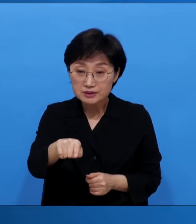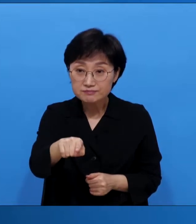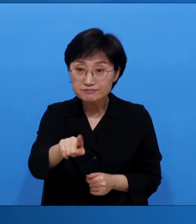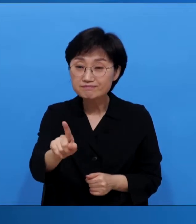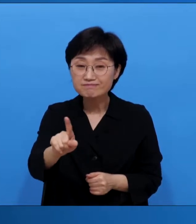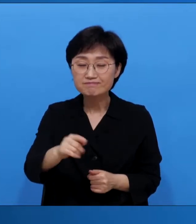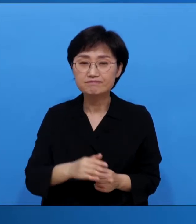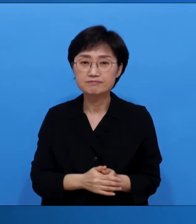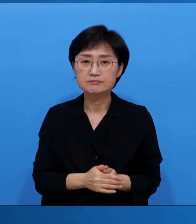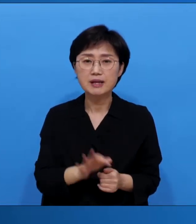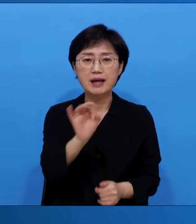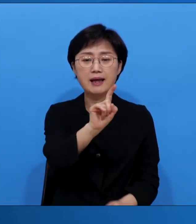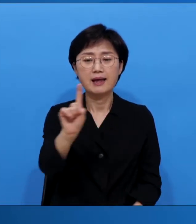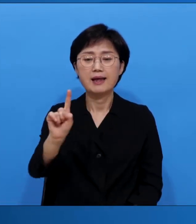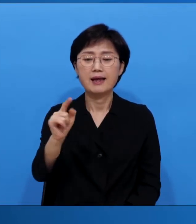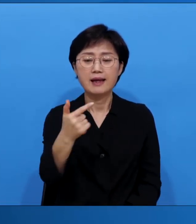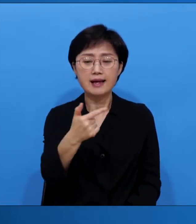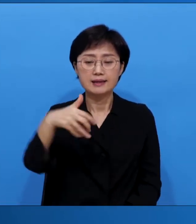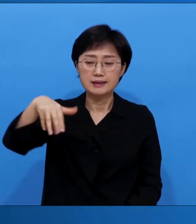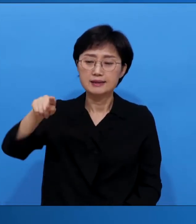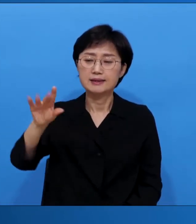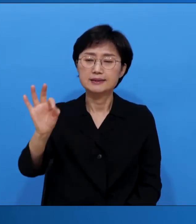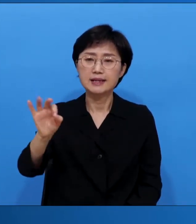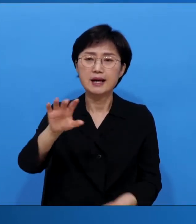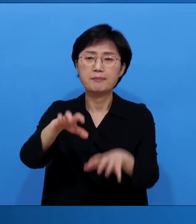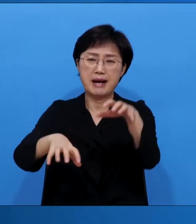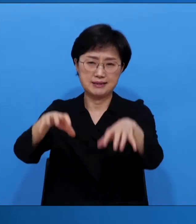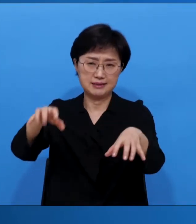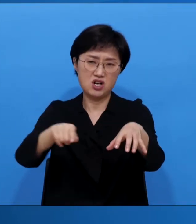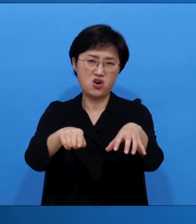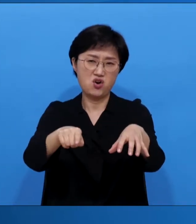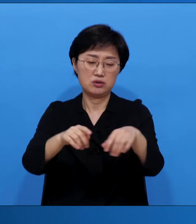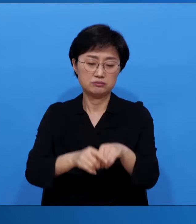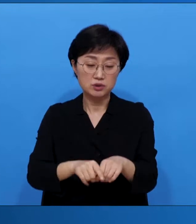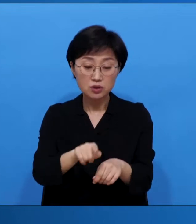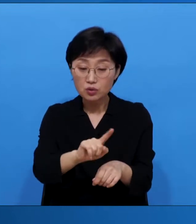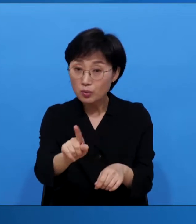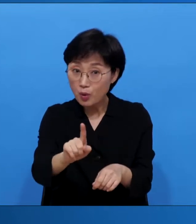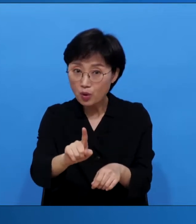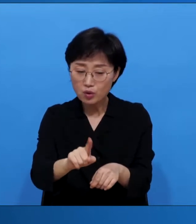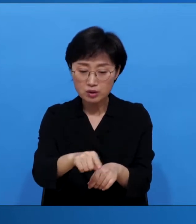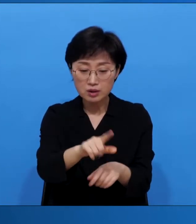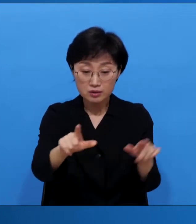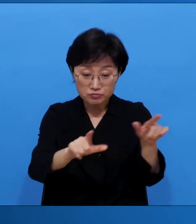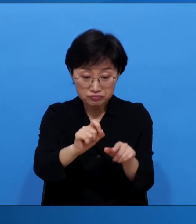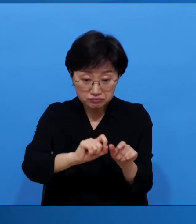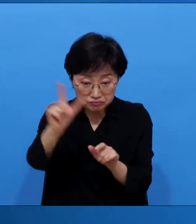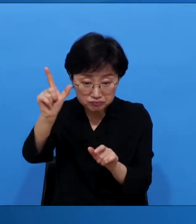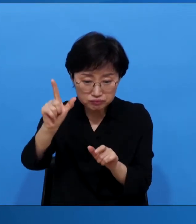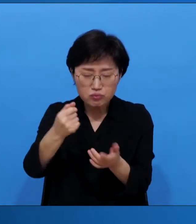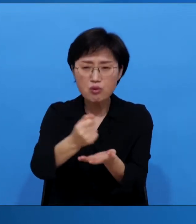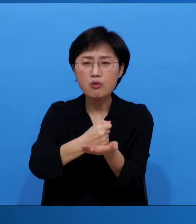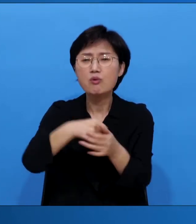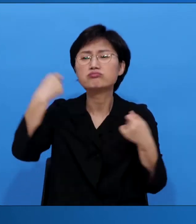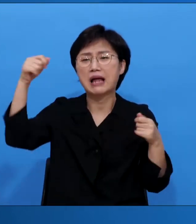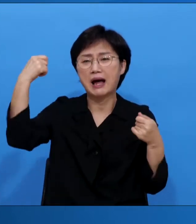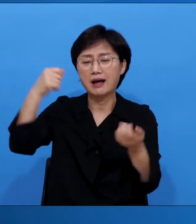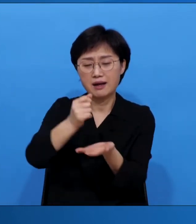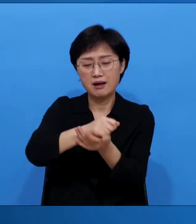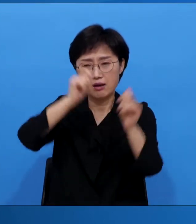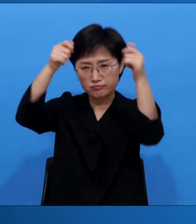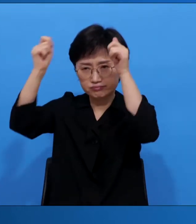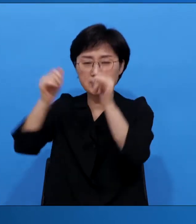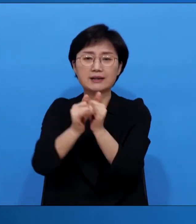아직도 안창마을이라고 있어요. 거기는 무당들만 살아요. And that place still exists today. It's in Busan. It's